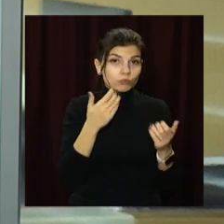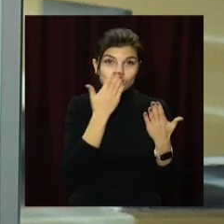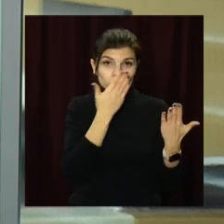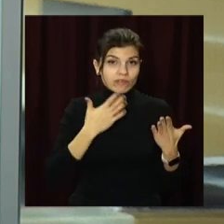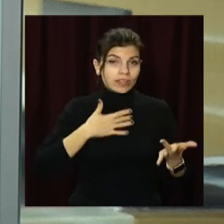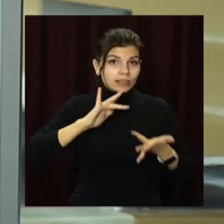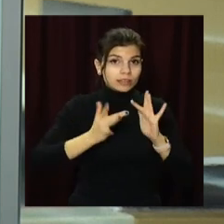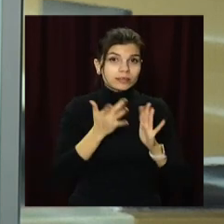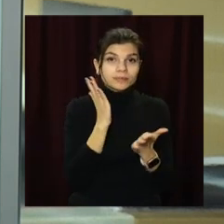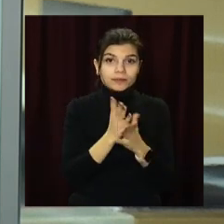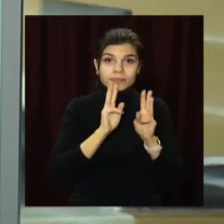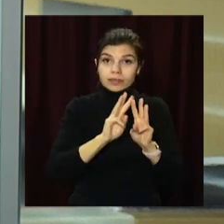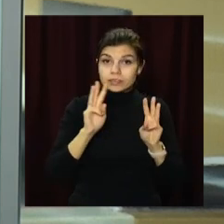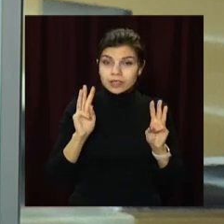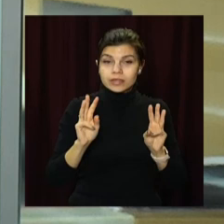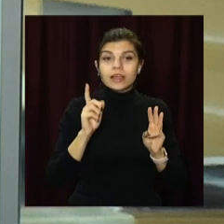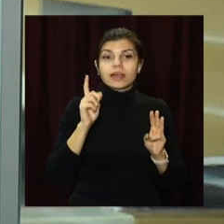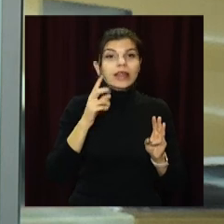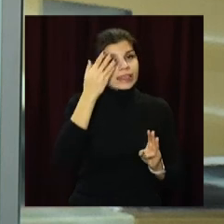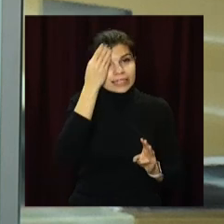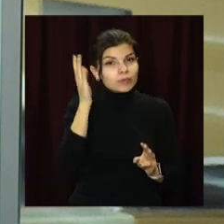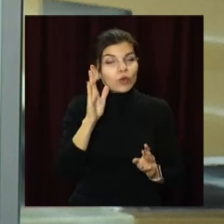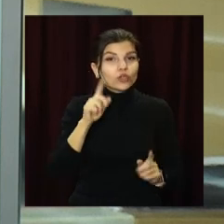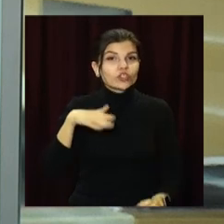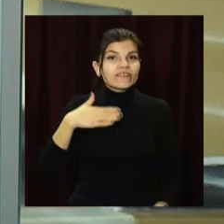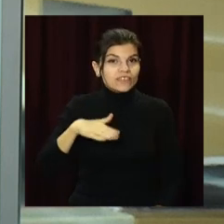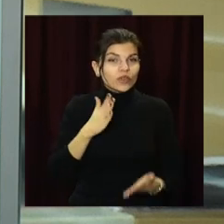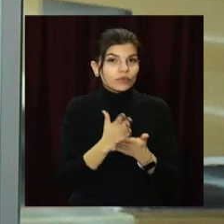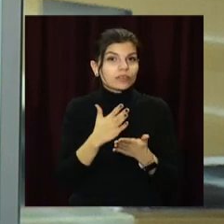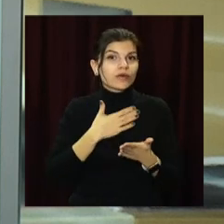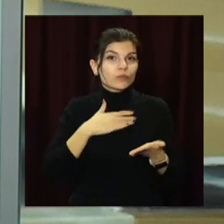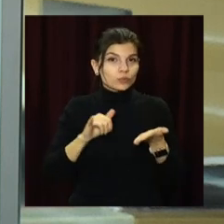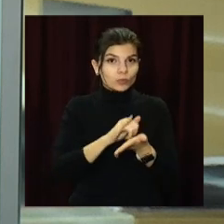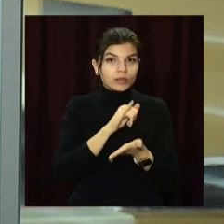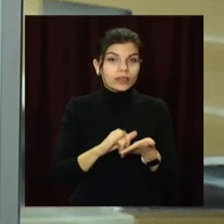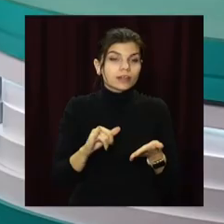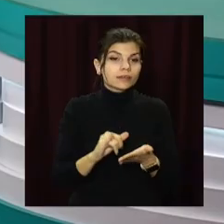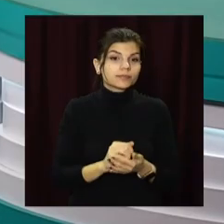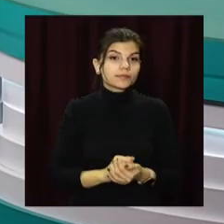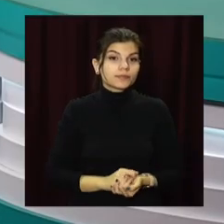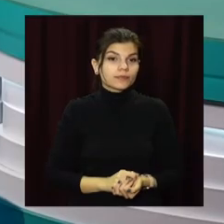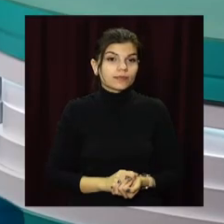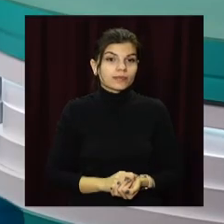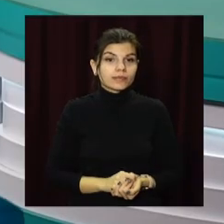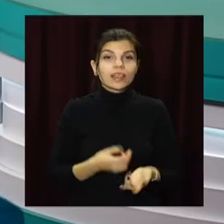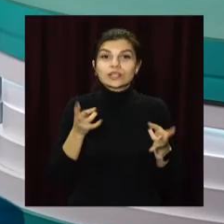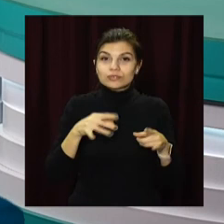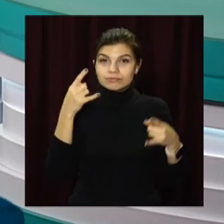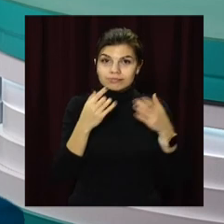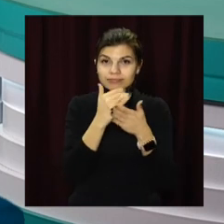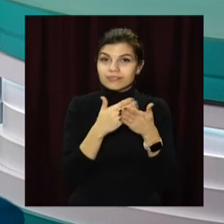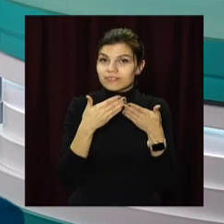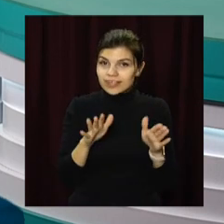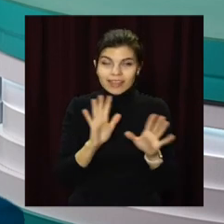нашому сайті opentv.media. Не забувайте про сюжети в соціальних мережах та на нашому ютуб-каналі. Залишайтеся з